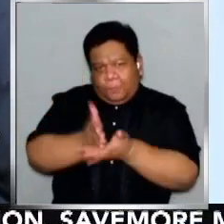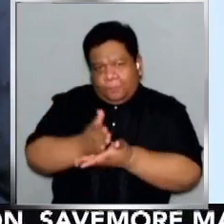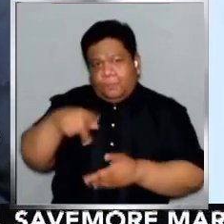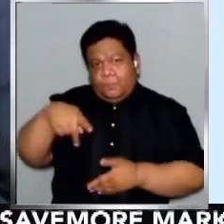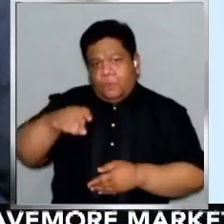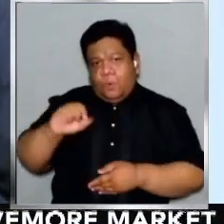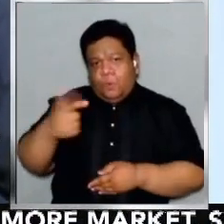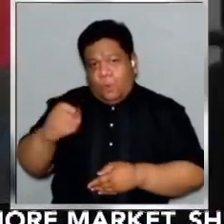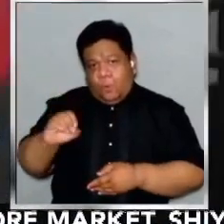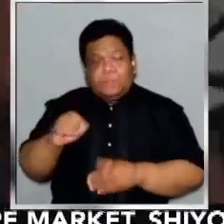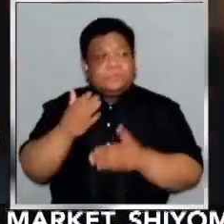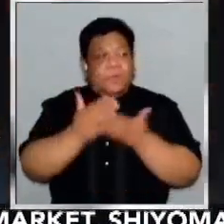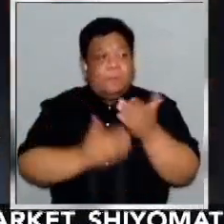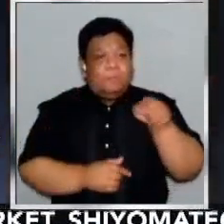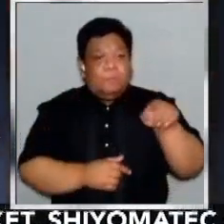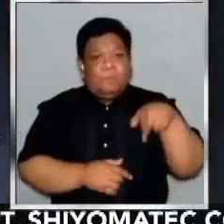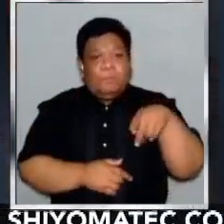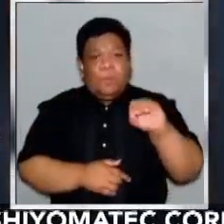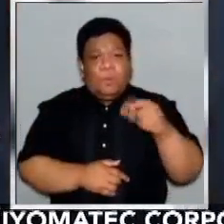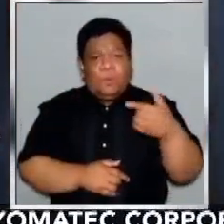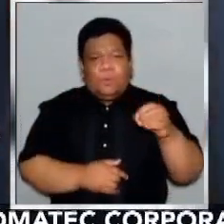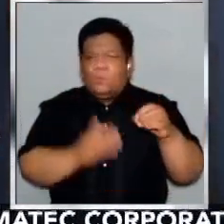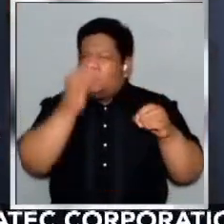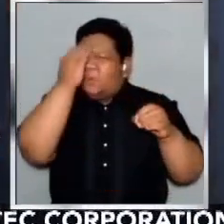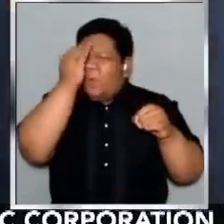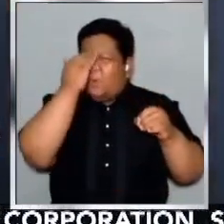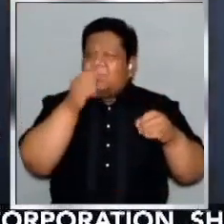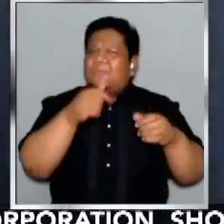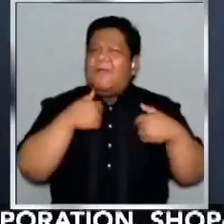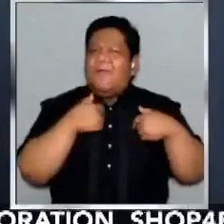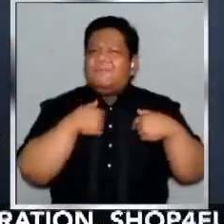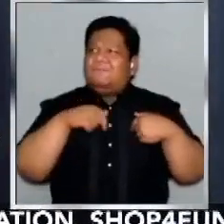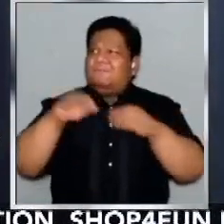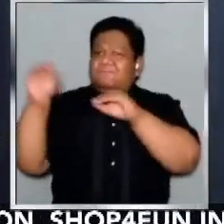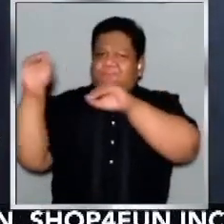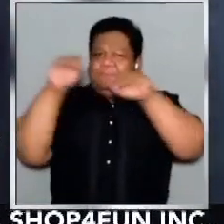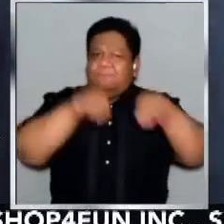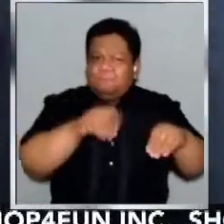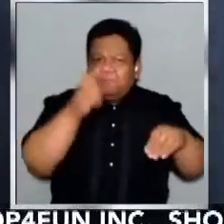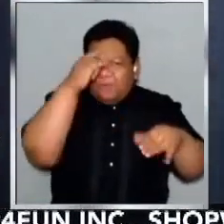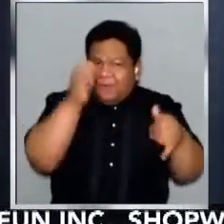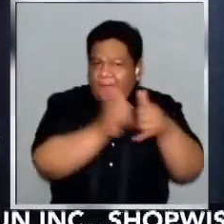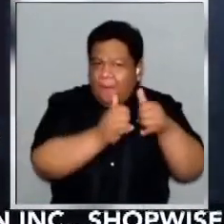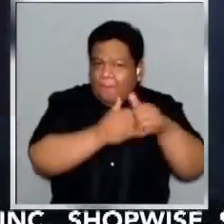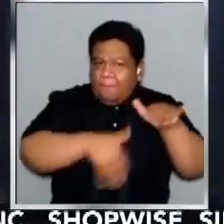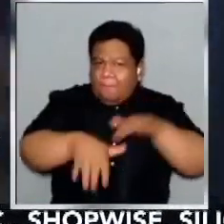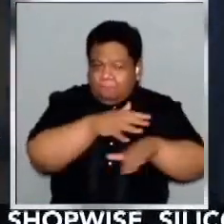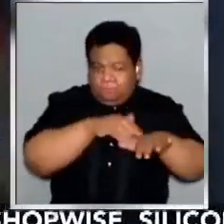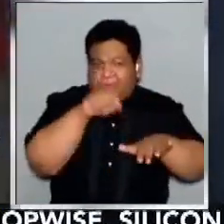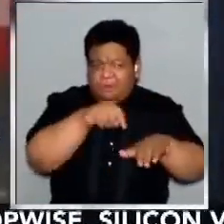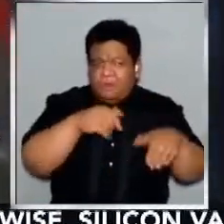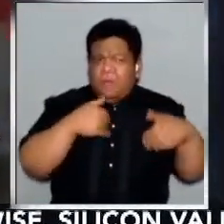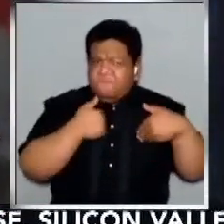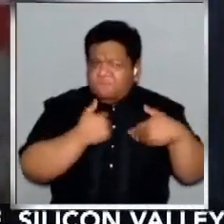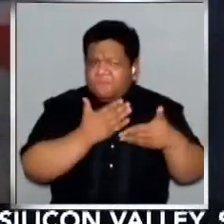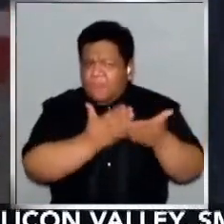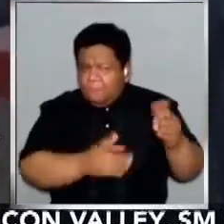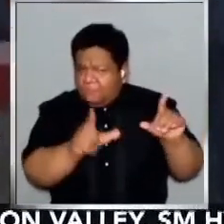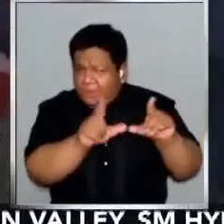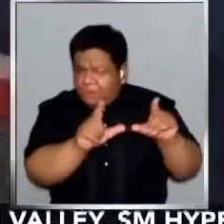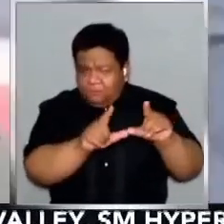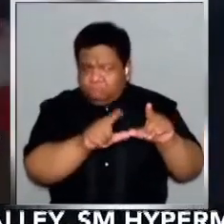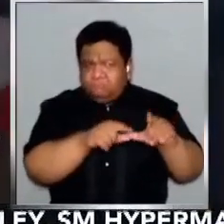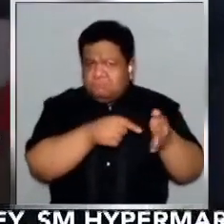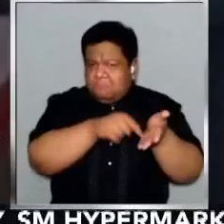buwis. Ang problema raw ay yung mga illegal. May mga sangkot pa umanok sa mga pagdukot at pagpatay. Pero sa kabuuan,